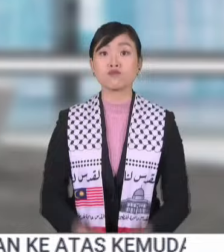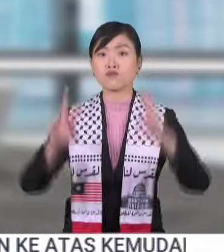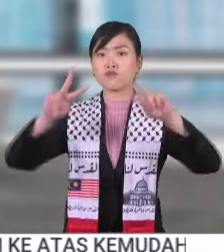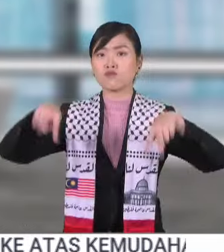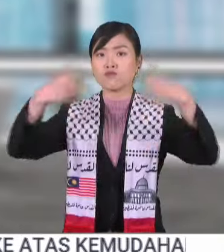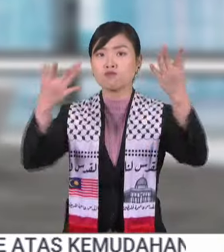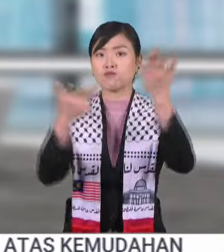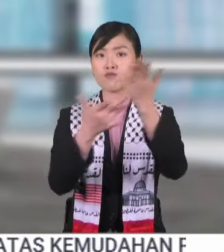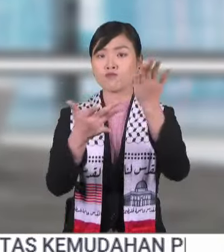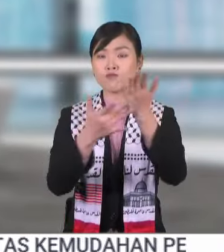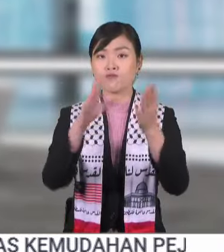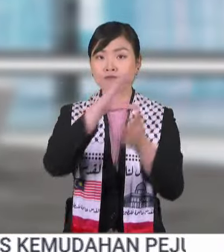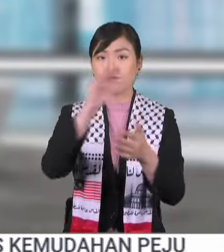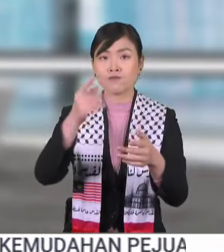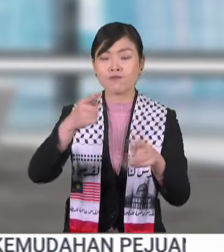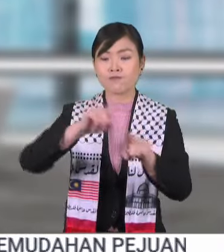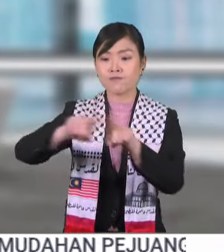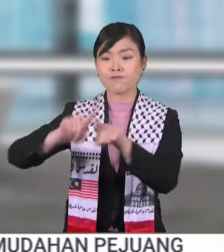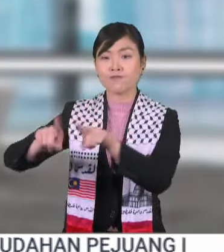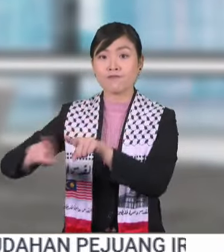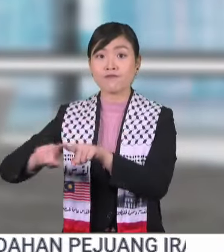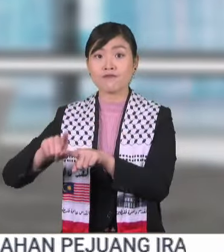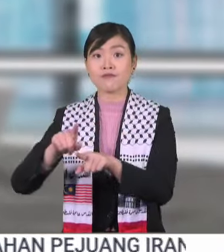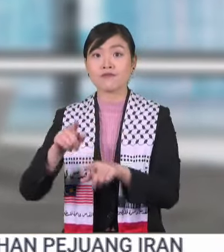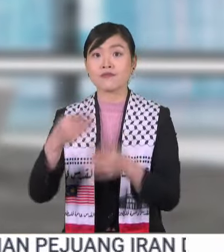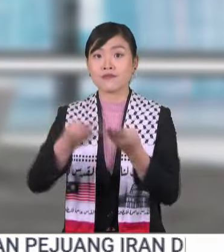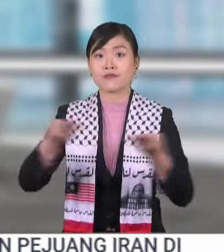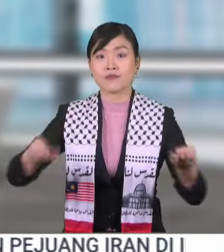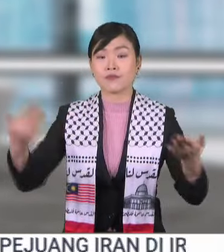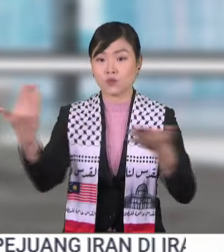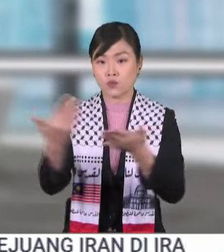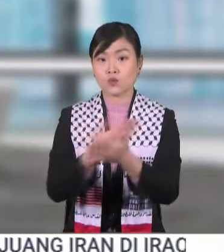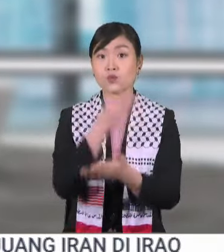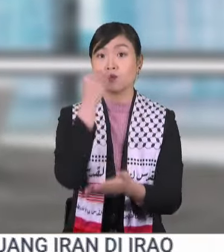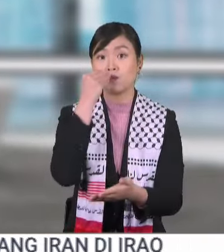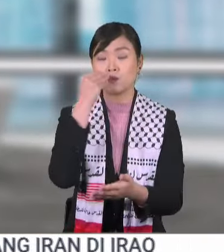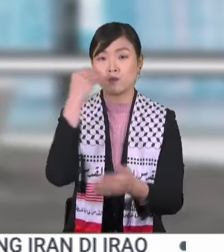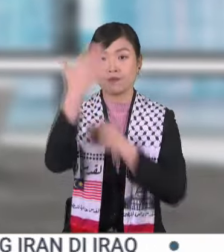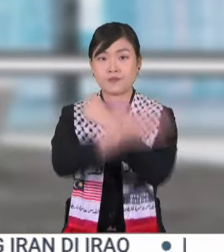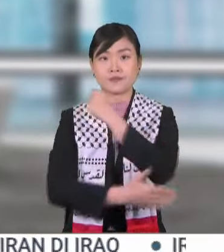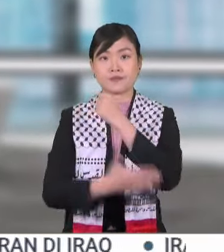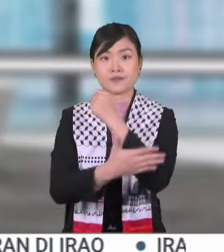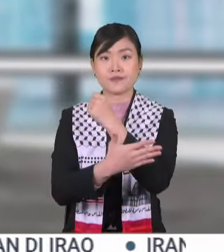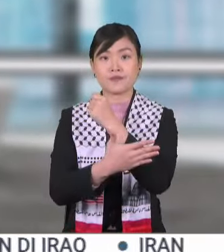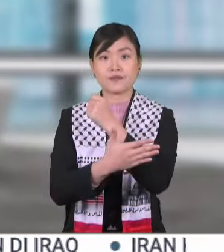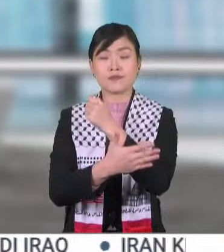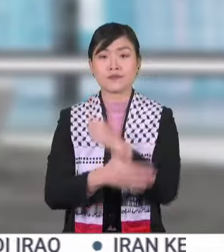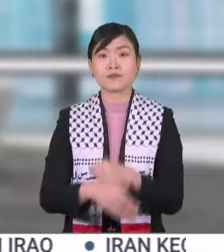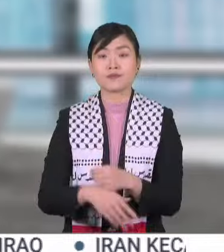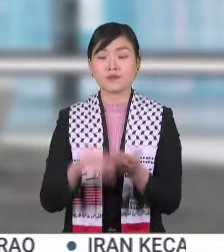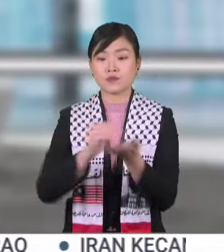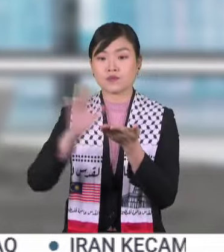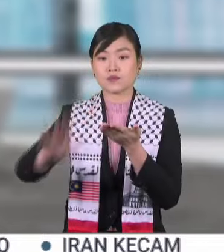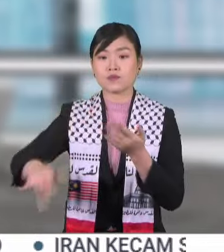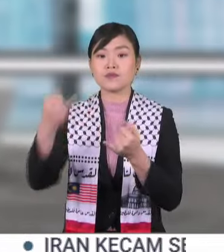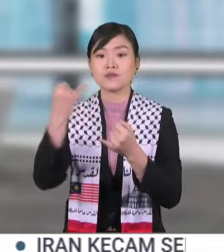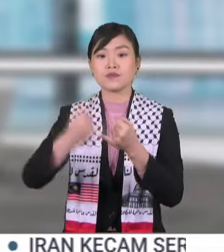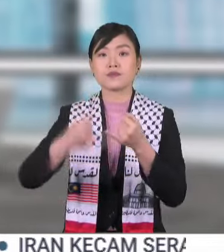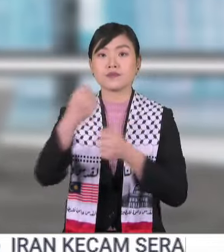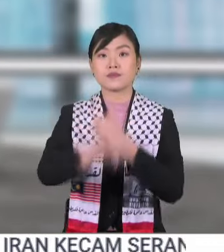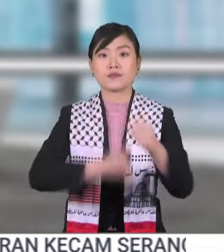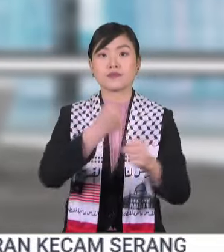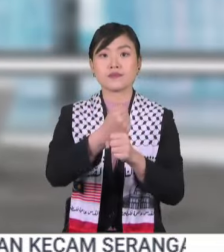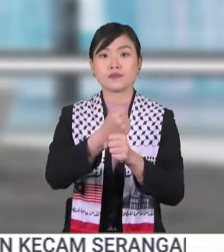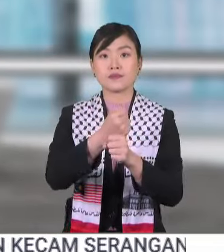bangunkan teknologi dan pelbagaikan pilihan alternatif produk terbaharu makanan negara menuntut tahun akhir Universiti Sultan Zainal Abidin